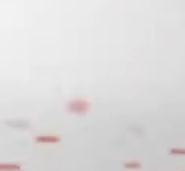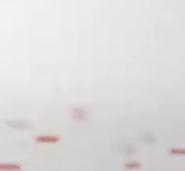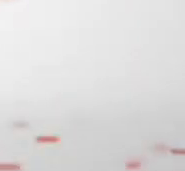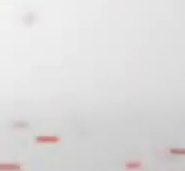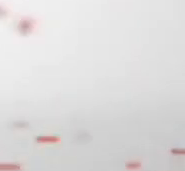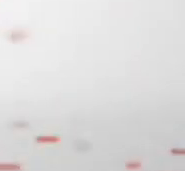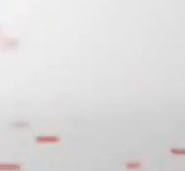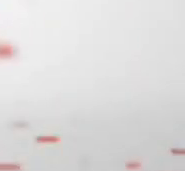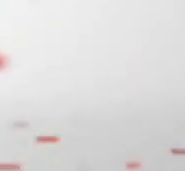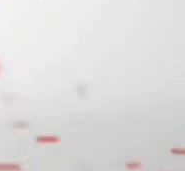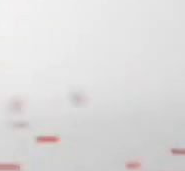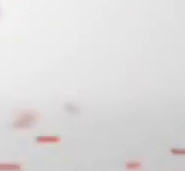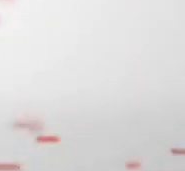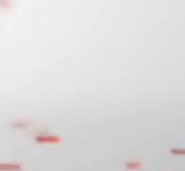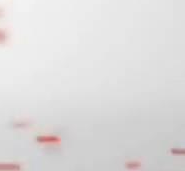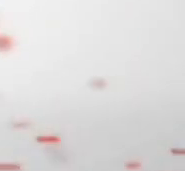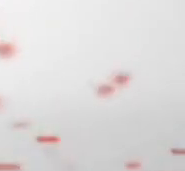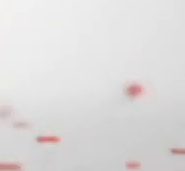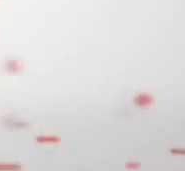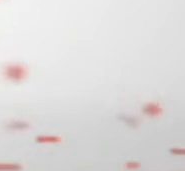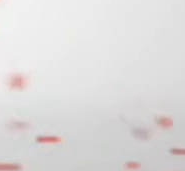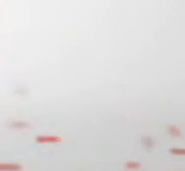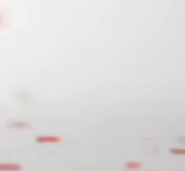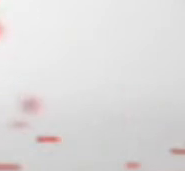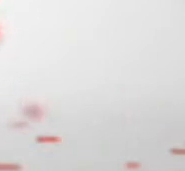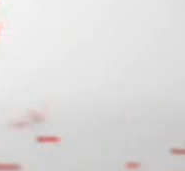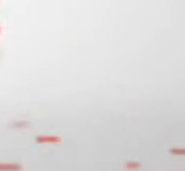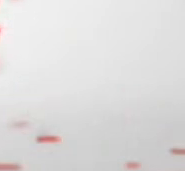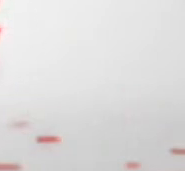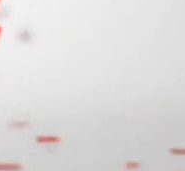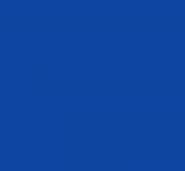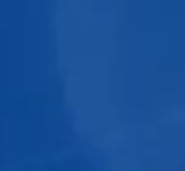Promo ends 18 December 2020. Build It.